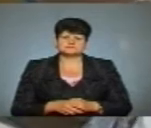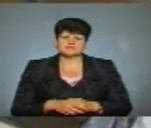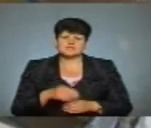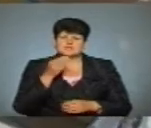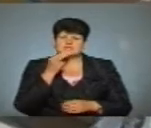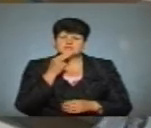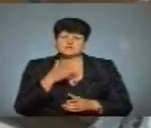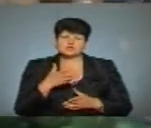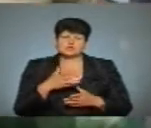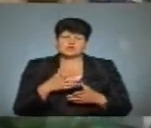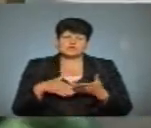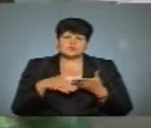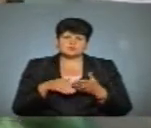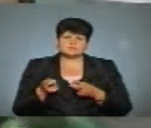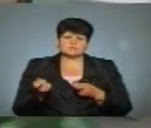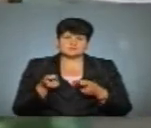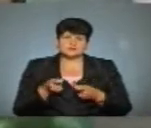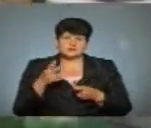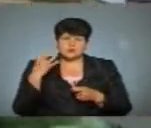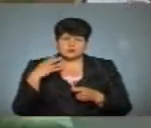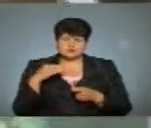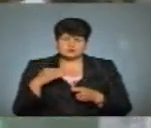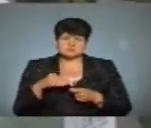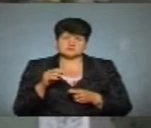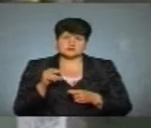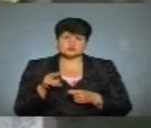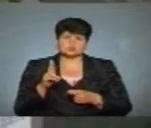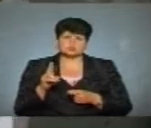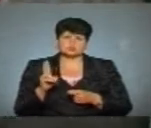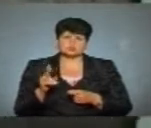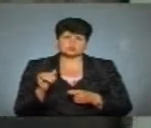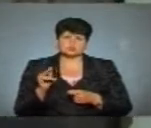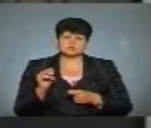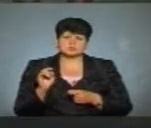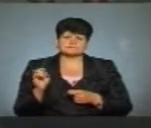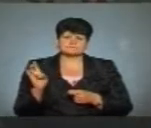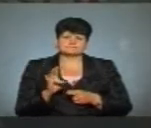Їжу, яку волонтери везуть військовим, освятив козацький капелан Петро Кучер.